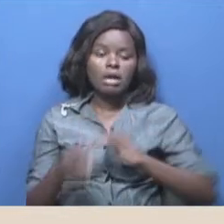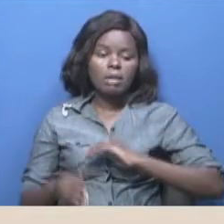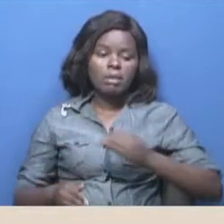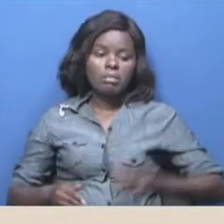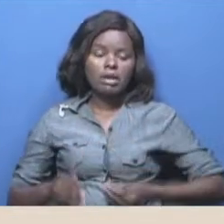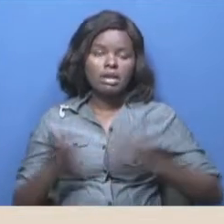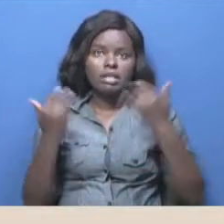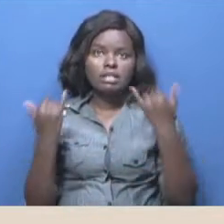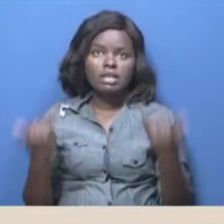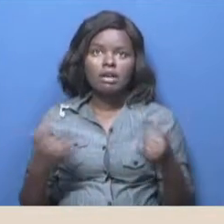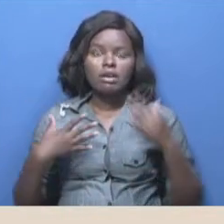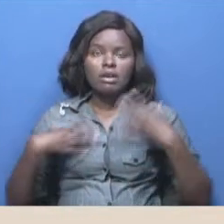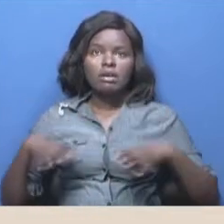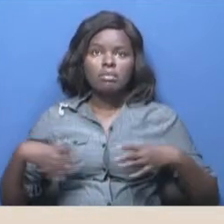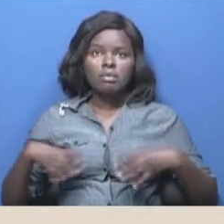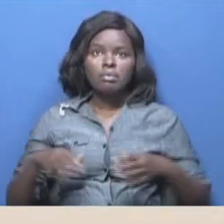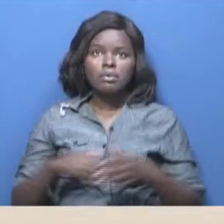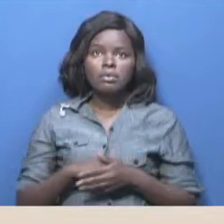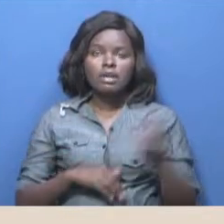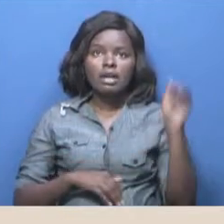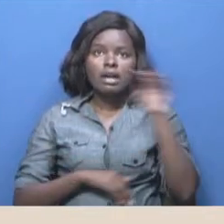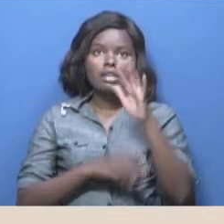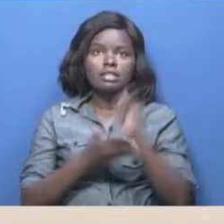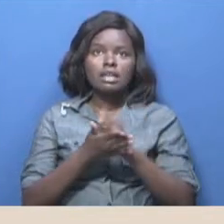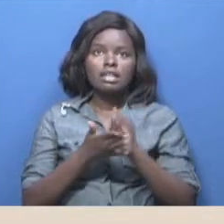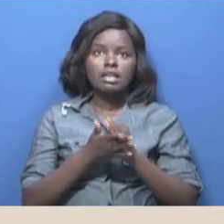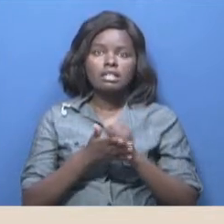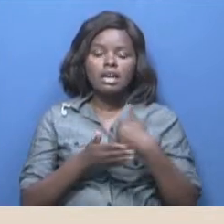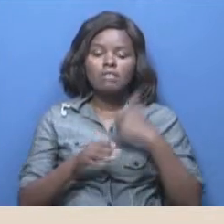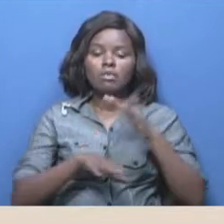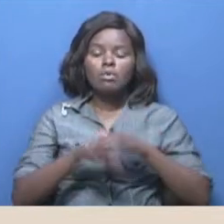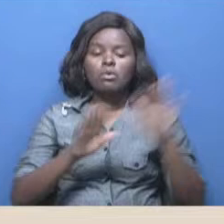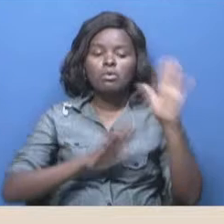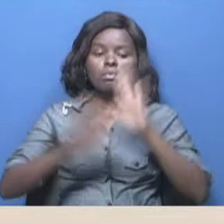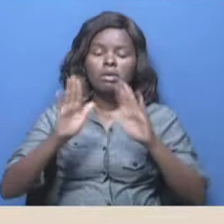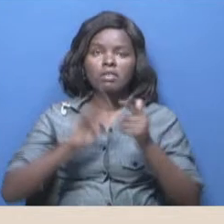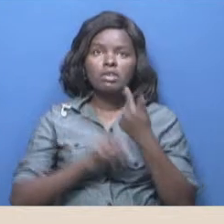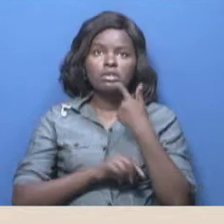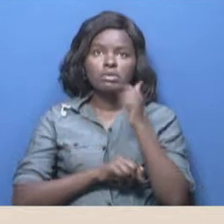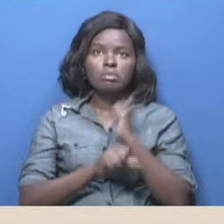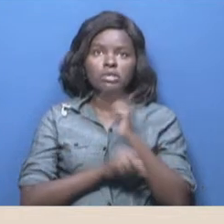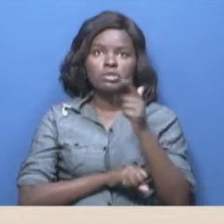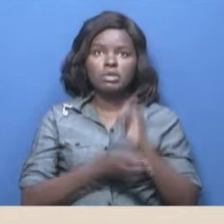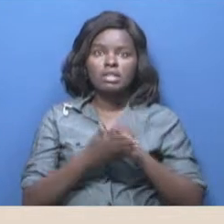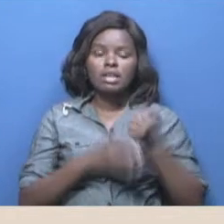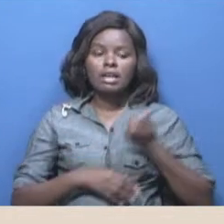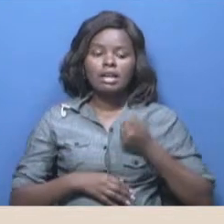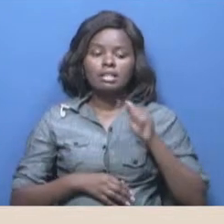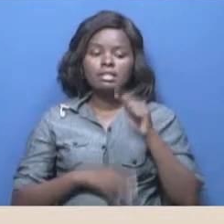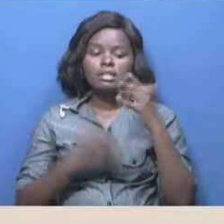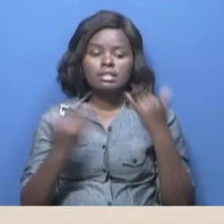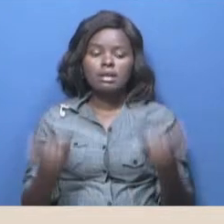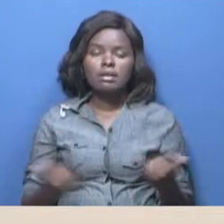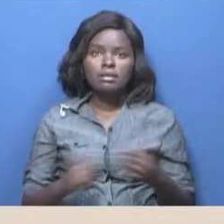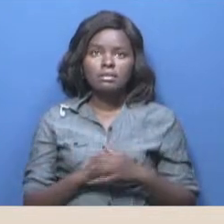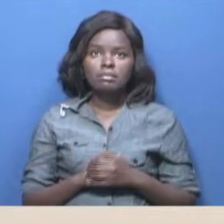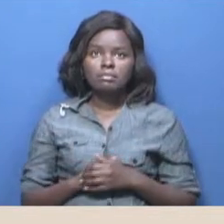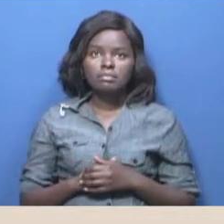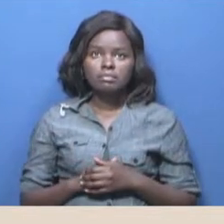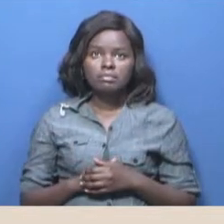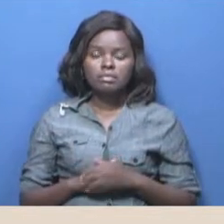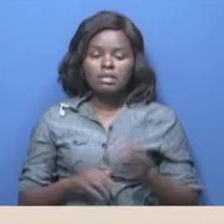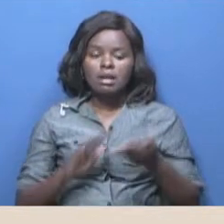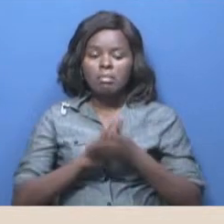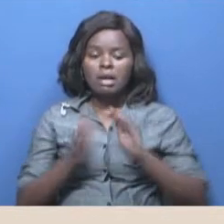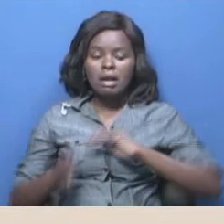riu muingi ni ukoretwo kiurio gukorwo magithingata mitugo miega na meikarire na niguo gutigirira ati airetu aya anini matinakorwo makiohanda